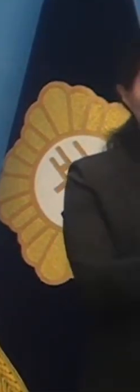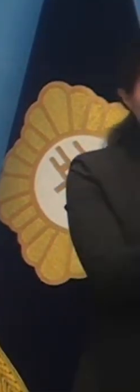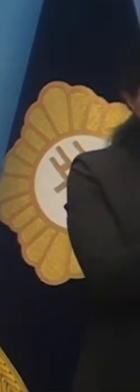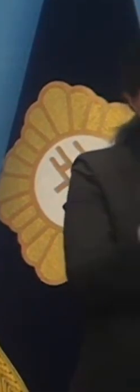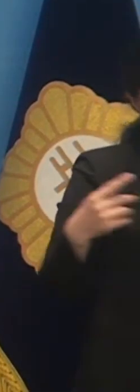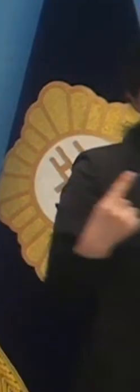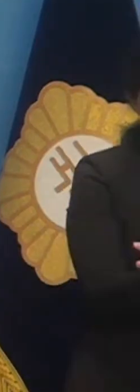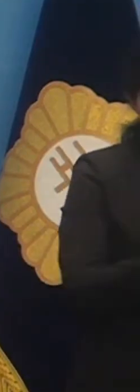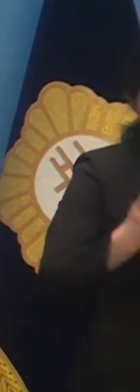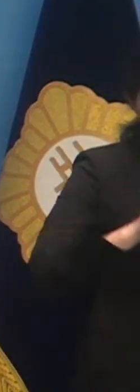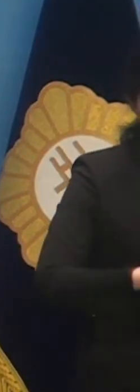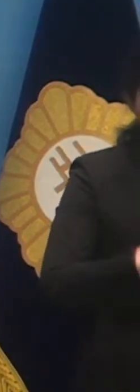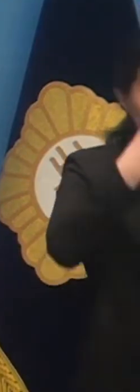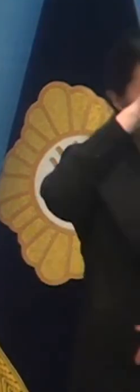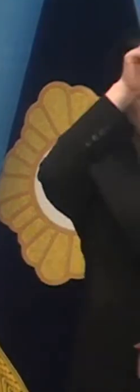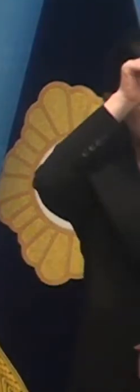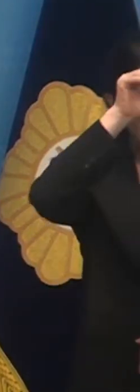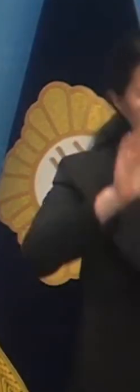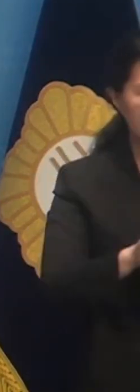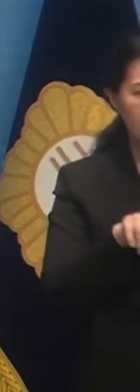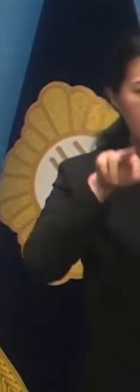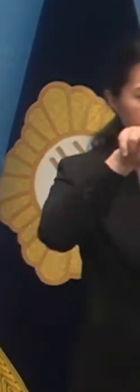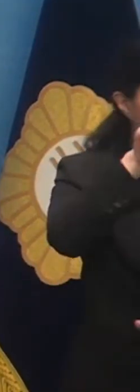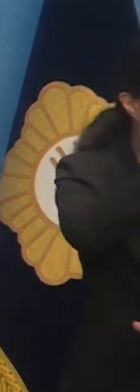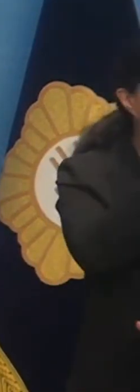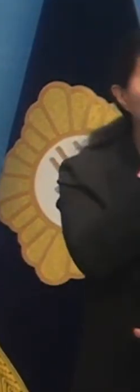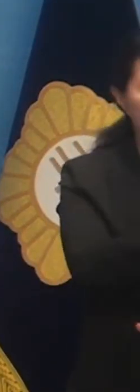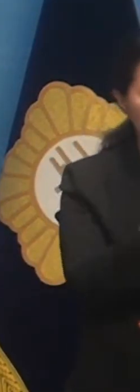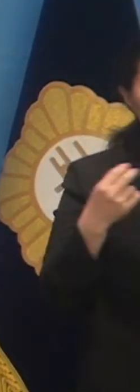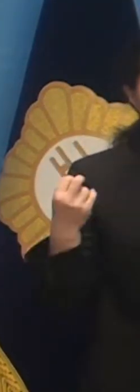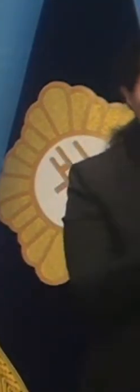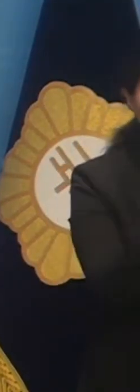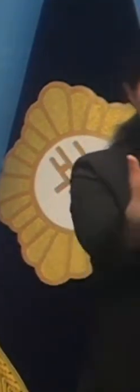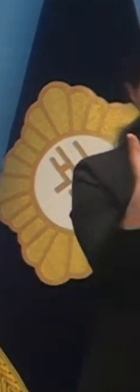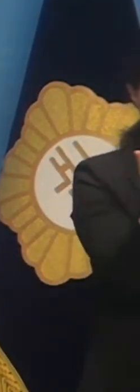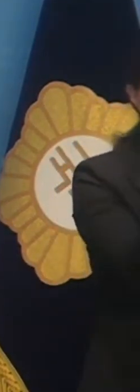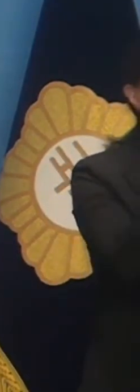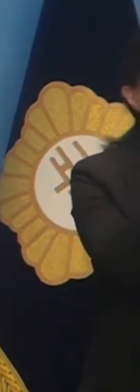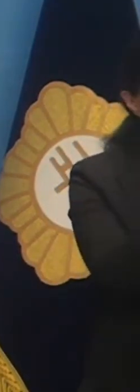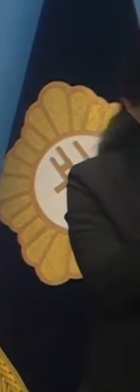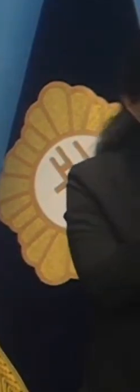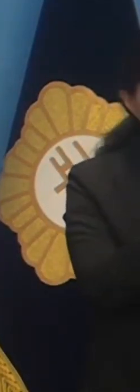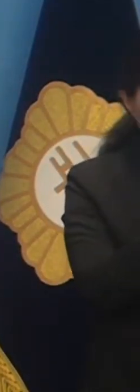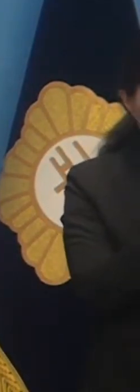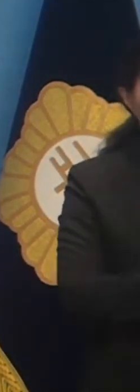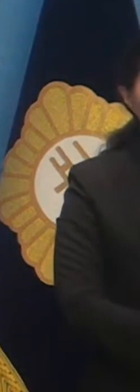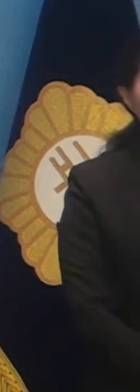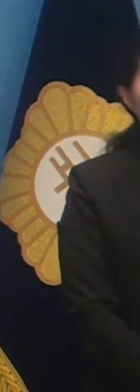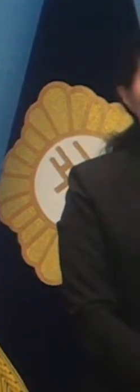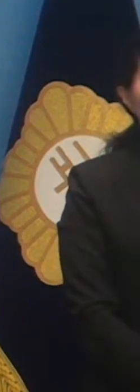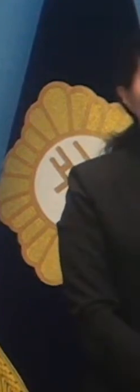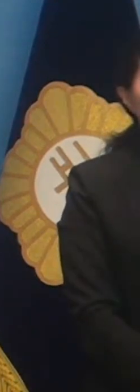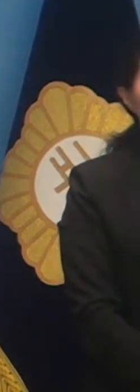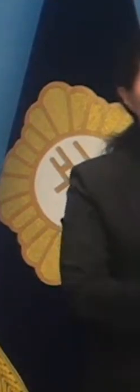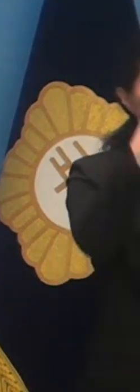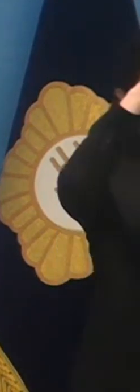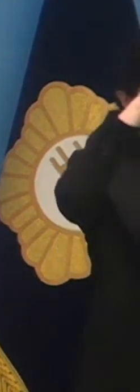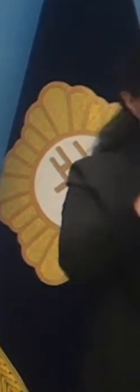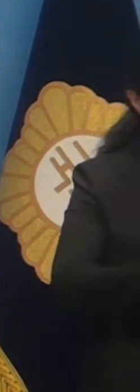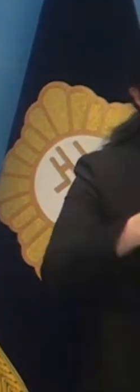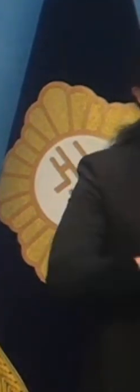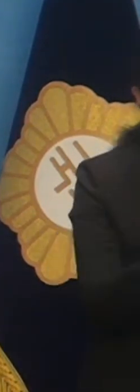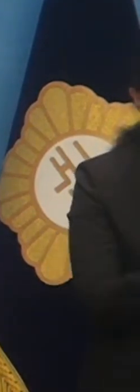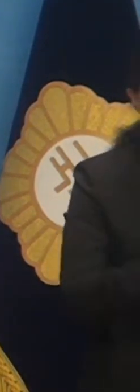개혁을 통해 검찰이 견제받고 또 견제할 수 있도록 하겠습니다.